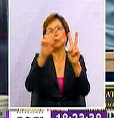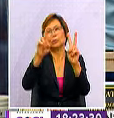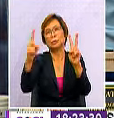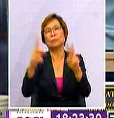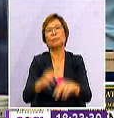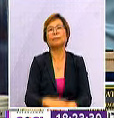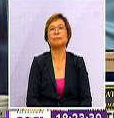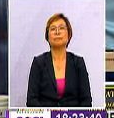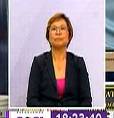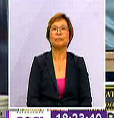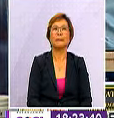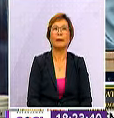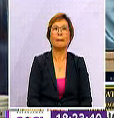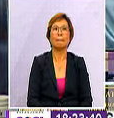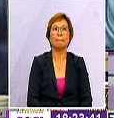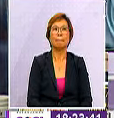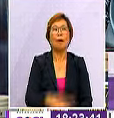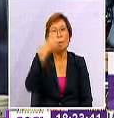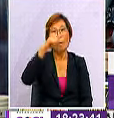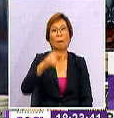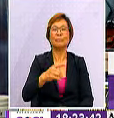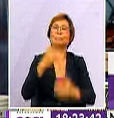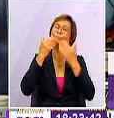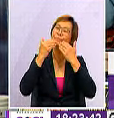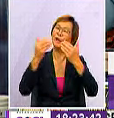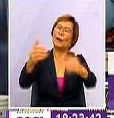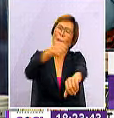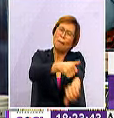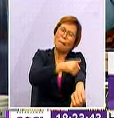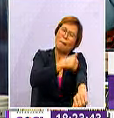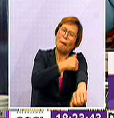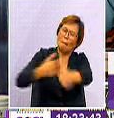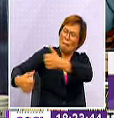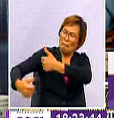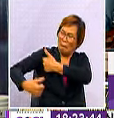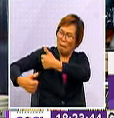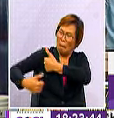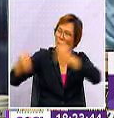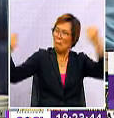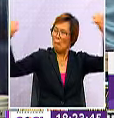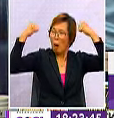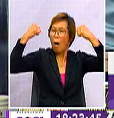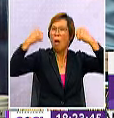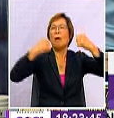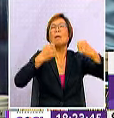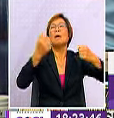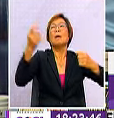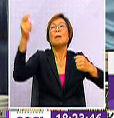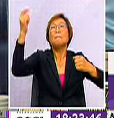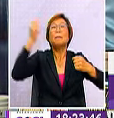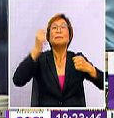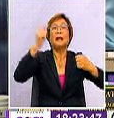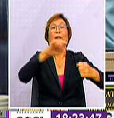2022. Selanjutnya, bagi menghargai keringat kepahlawanan dan bakti pesara polis yang